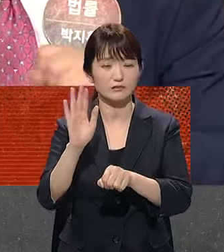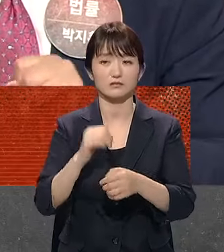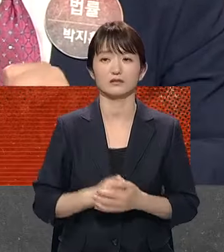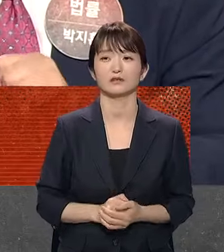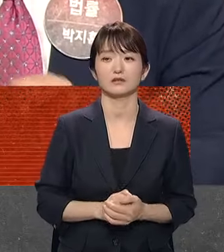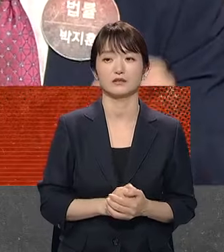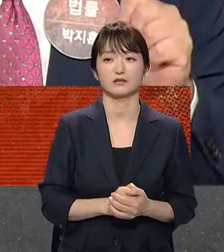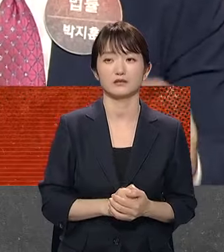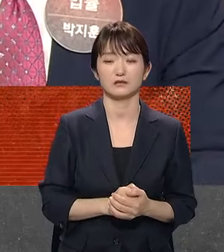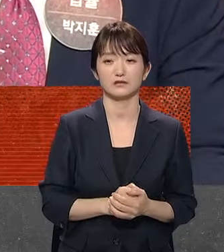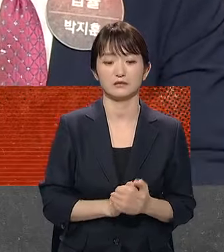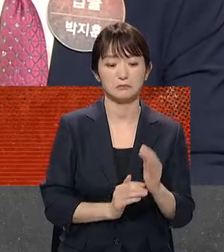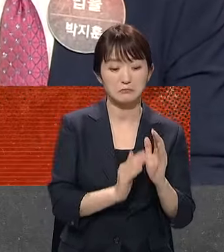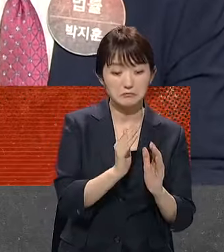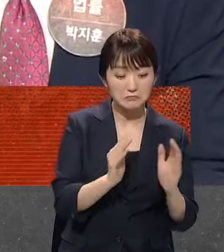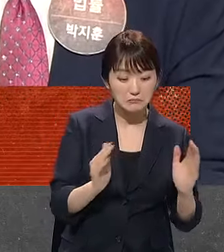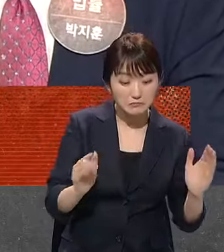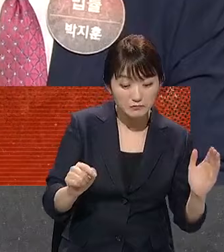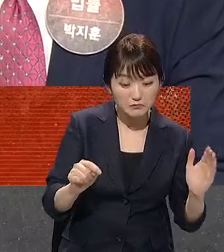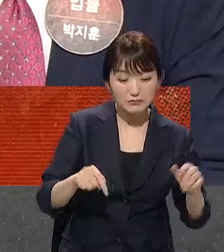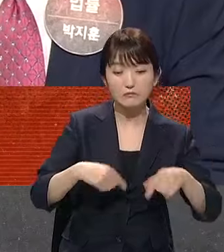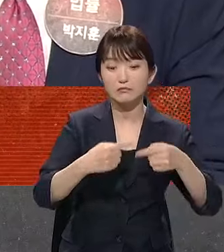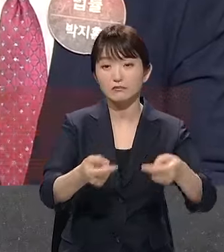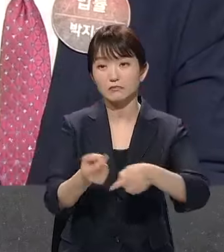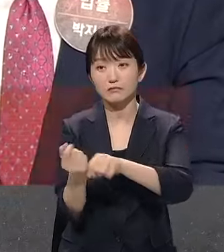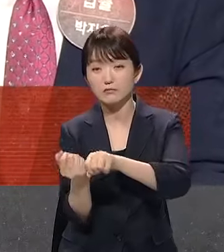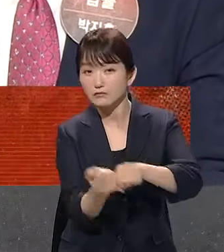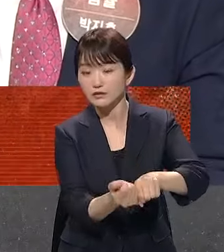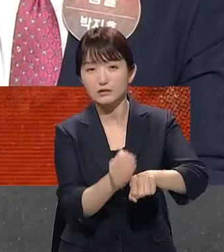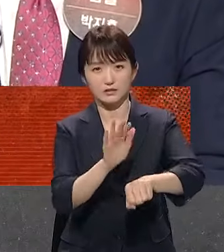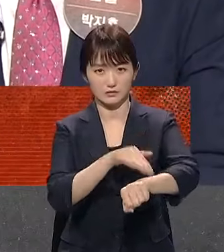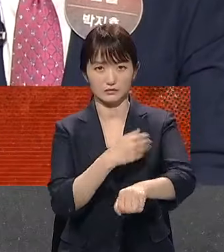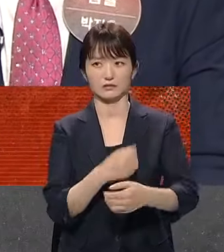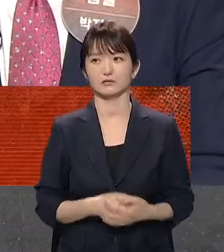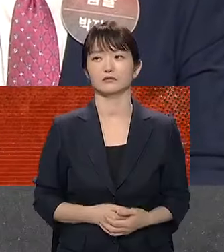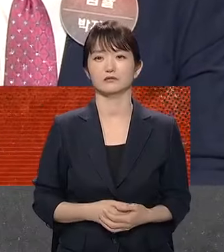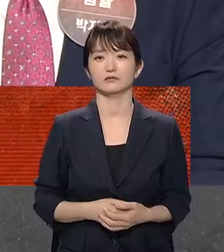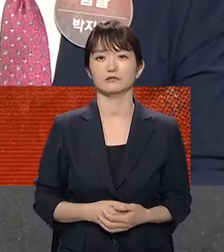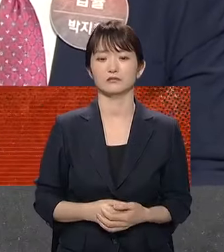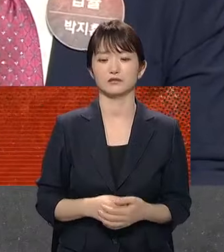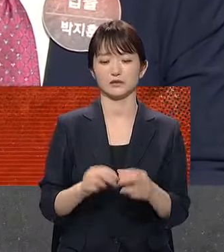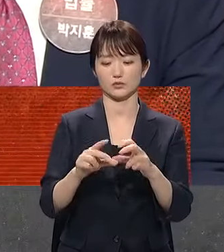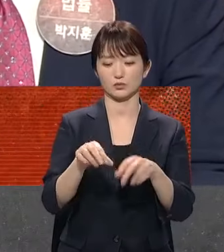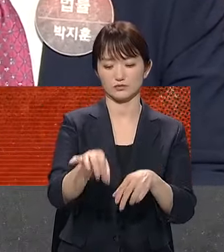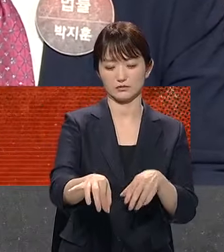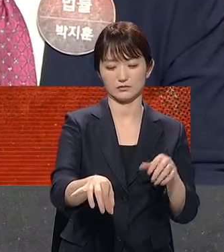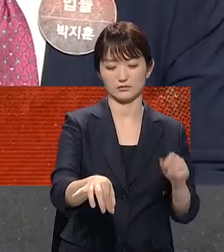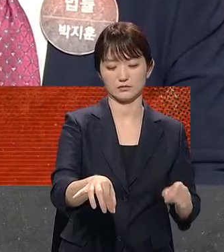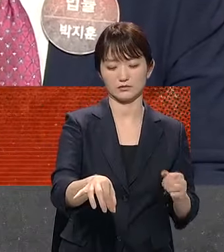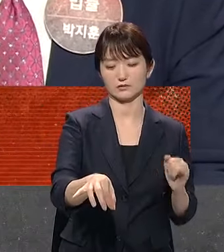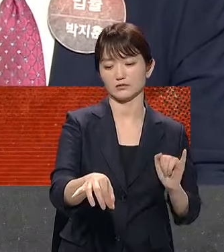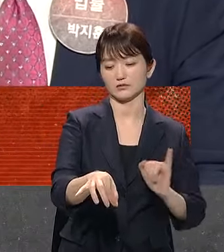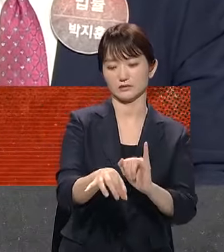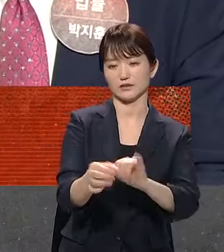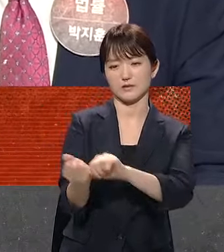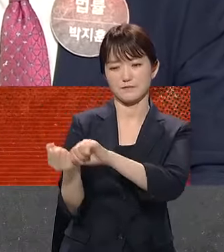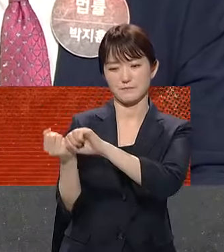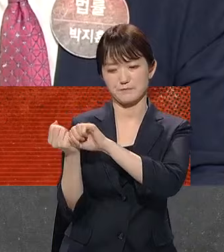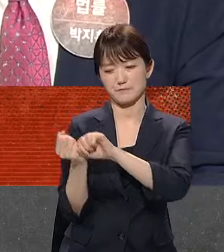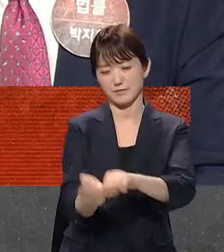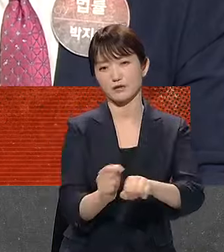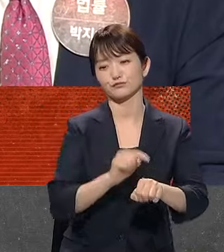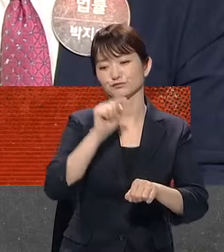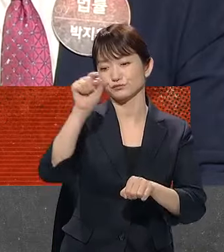잔디밭에서 골프 왜 잘못됐냐 일단은 그 공을 쳐서 딴 사람한테 피해를 줄 수가 있고요 잔디